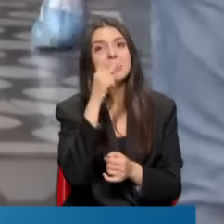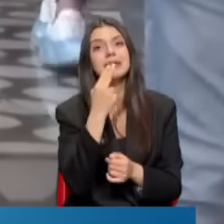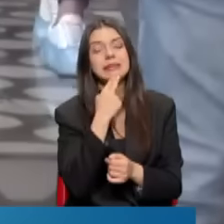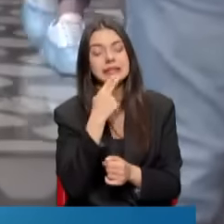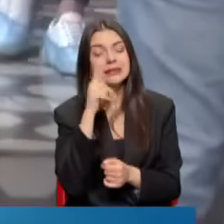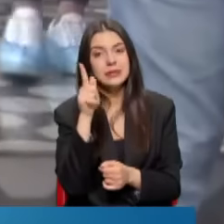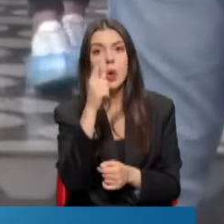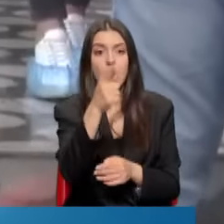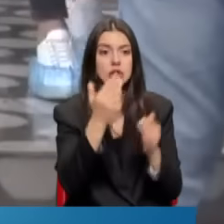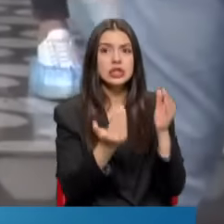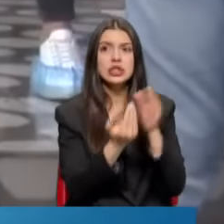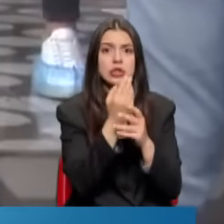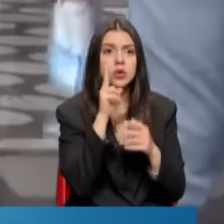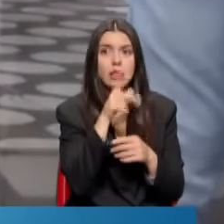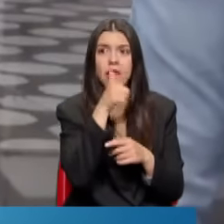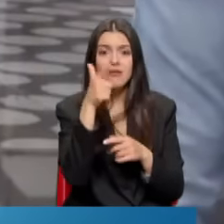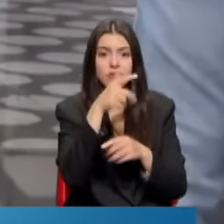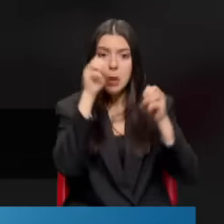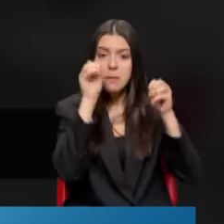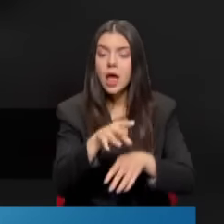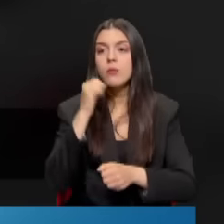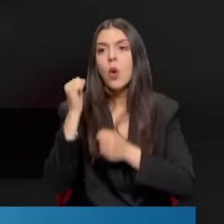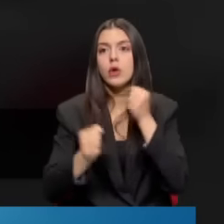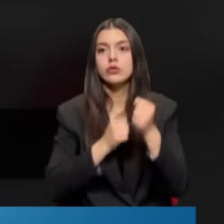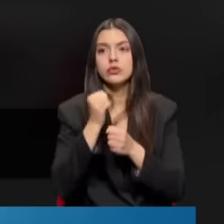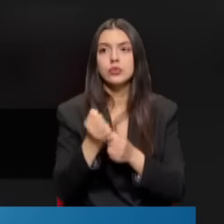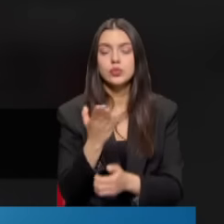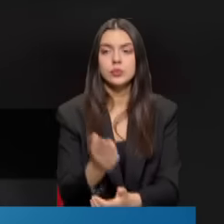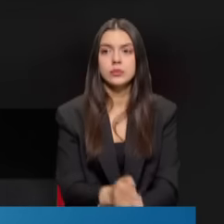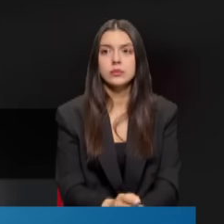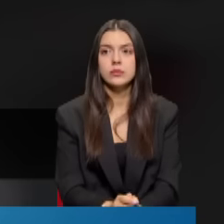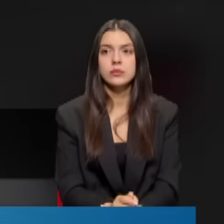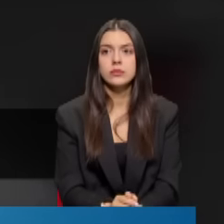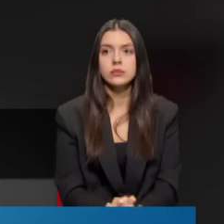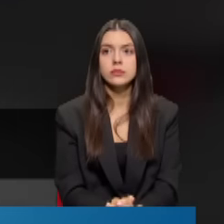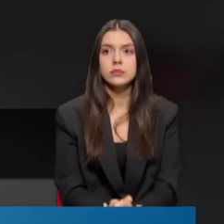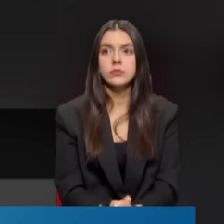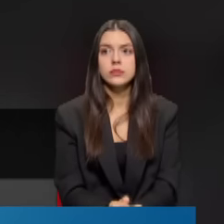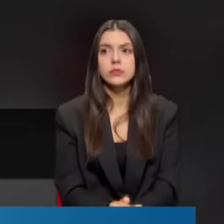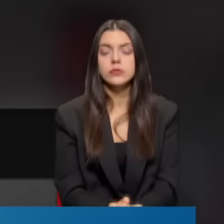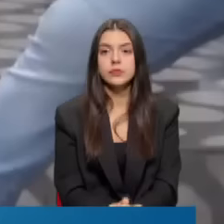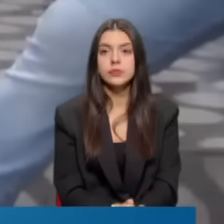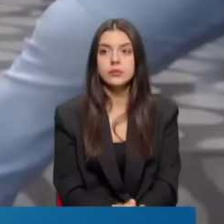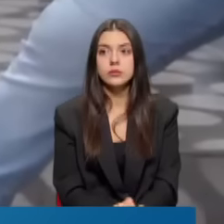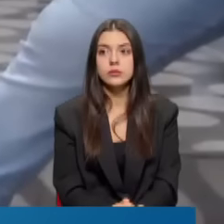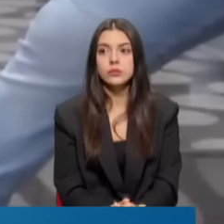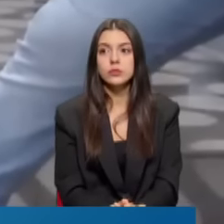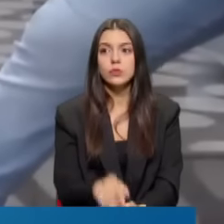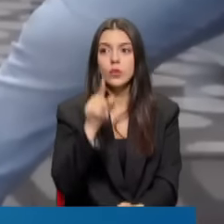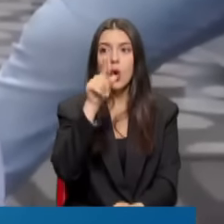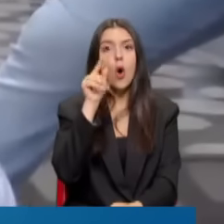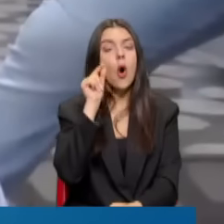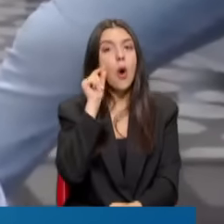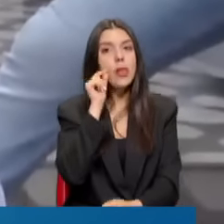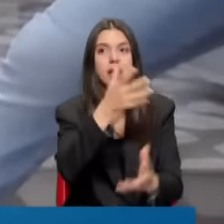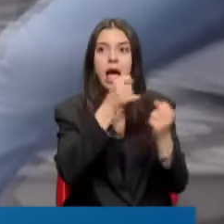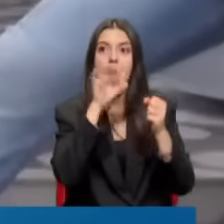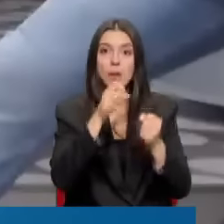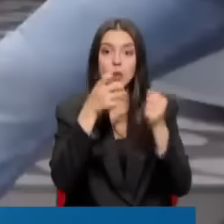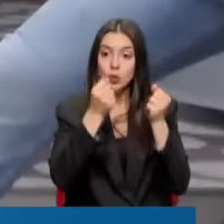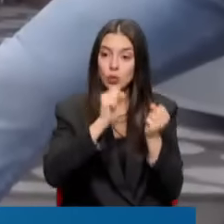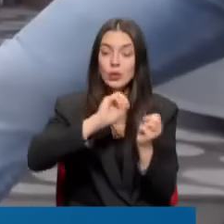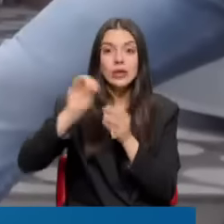şekilde çıktıklarını gördüm ve videoyu bırakıp koştum geliyor Geliyor geliyor iniyor aşağı Oğlan olanı aldım hemen kuru bir yere